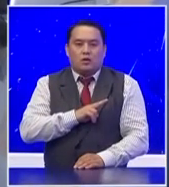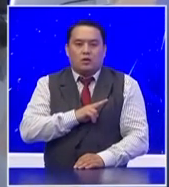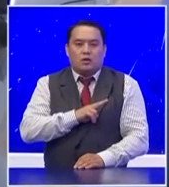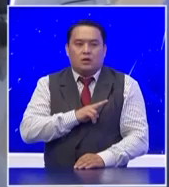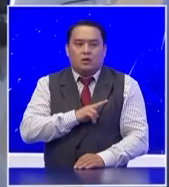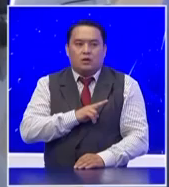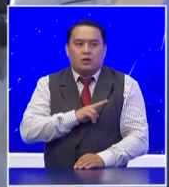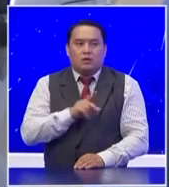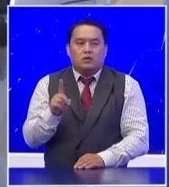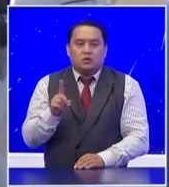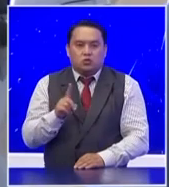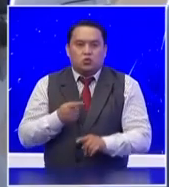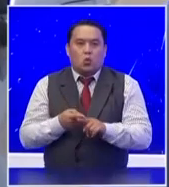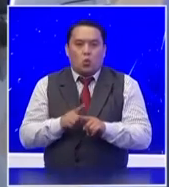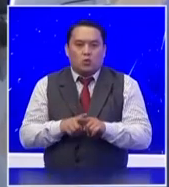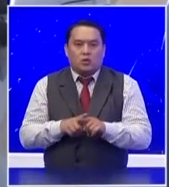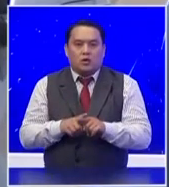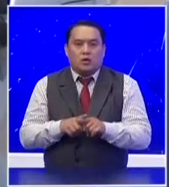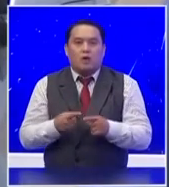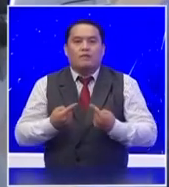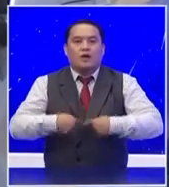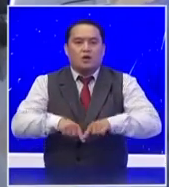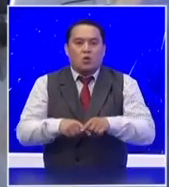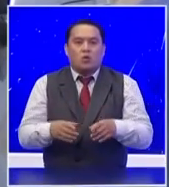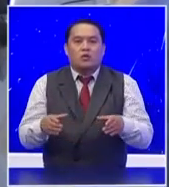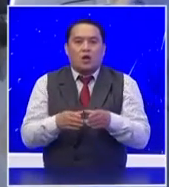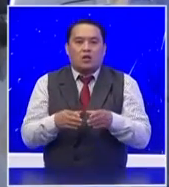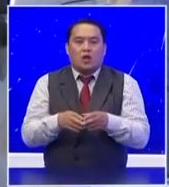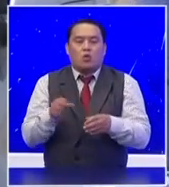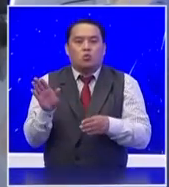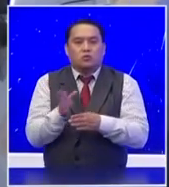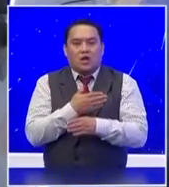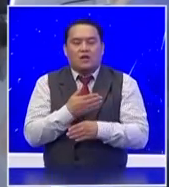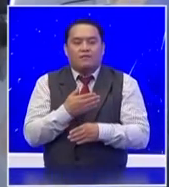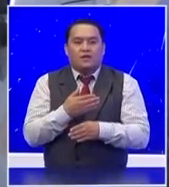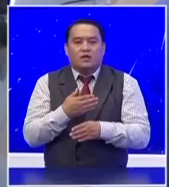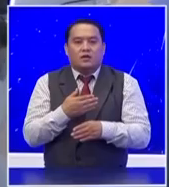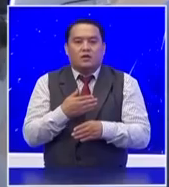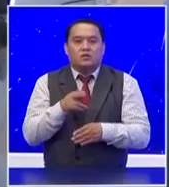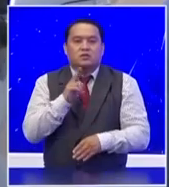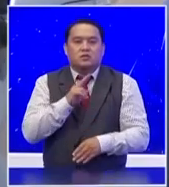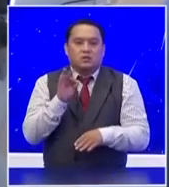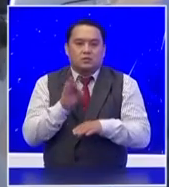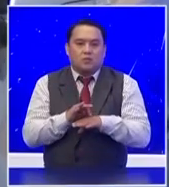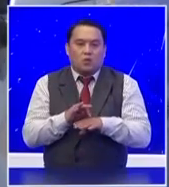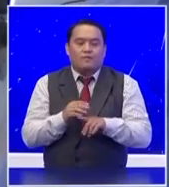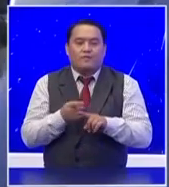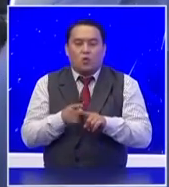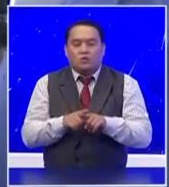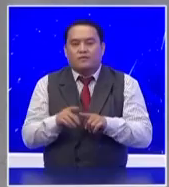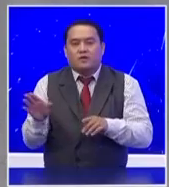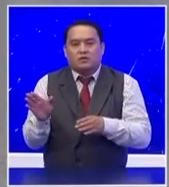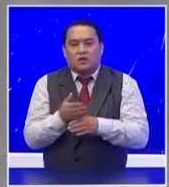Но несмотря на это, мы наняли подрядную организацию, которая уже начала устранять дефекты, которые нам были предписаны